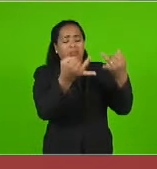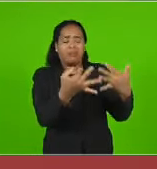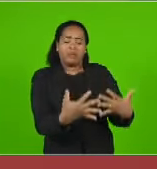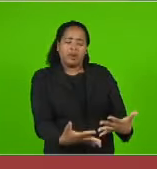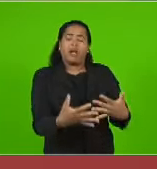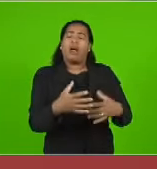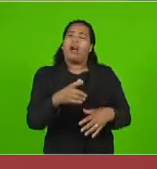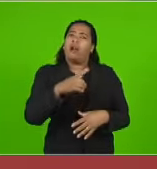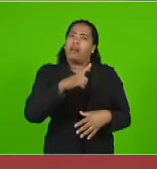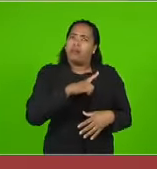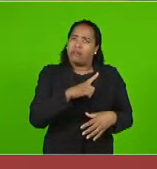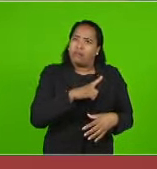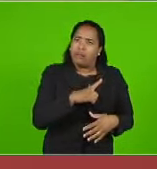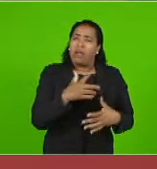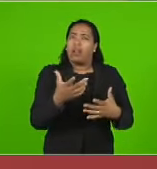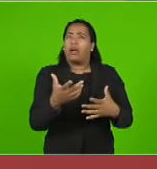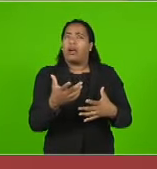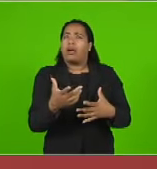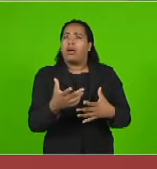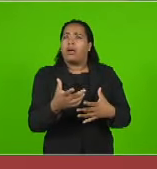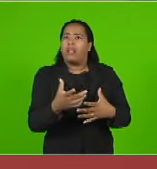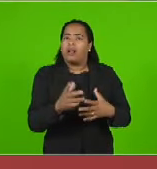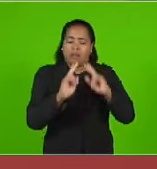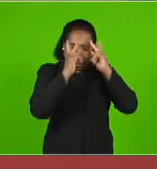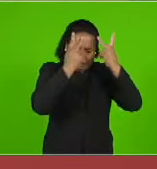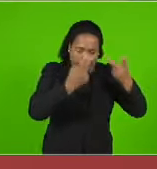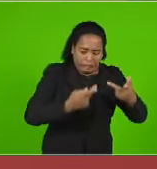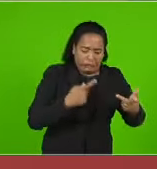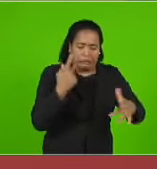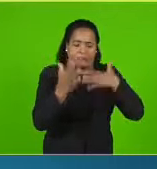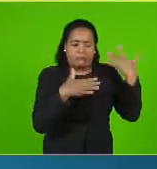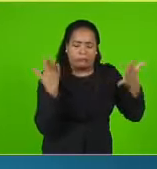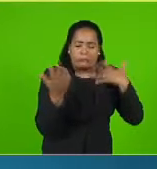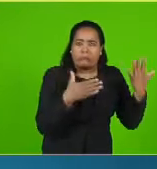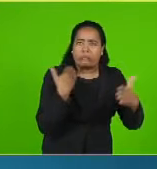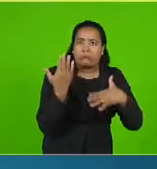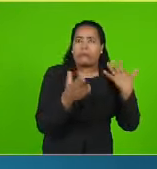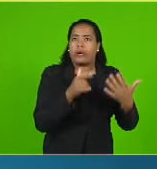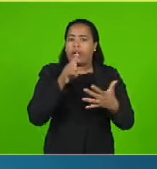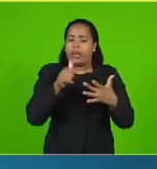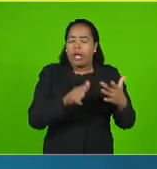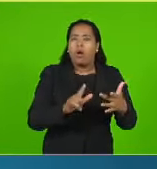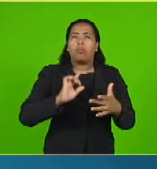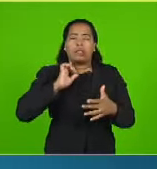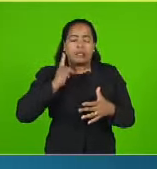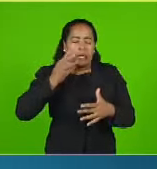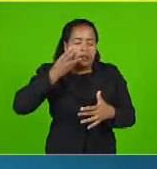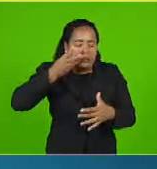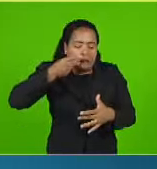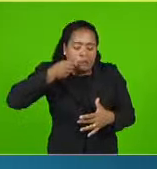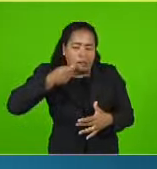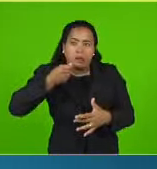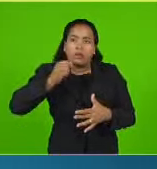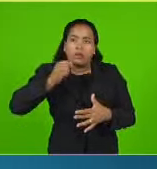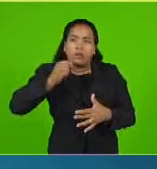что там происходит. Но здесь написано, многие из людей умерли от вод, потому что они стали горькими.